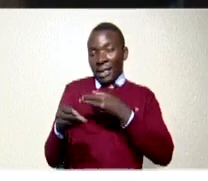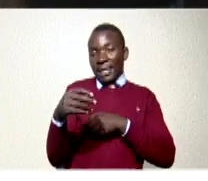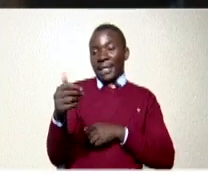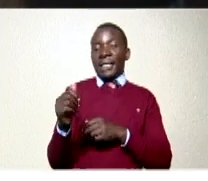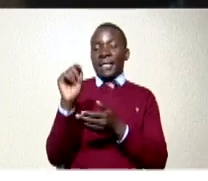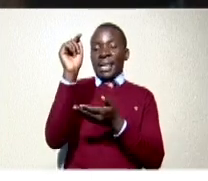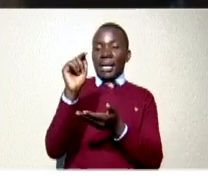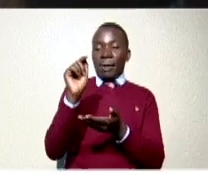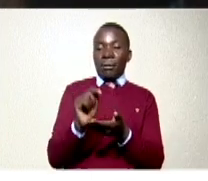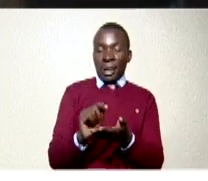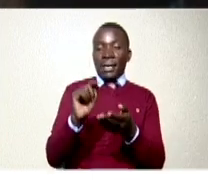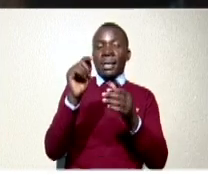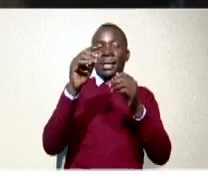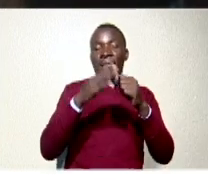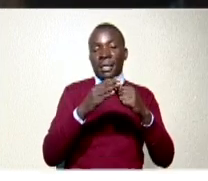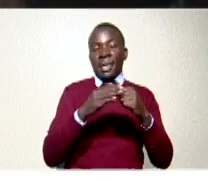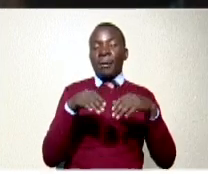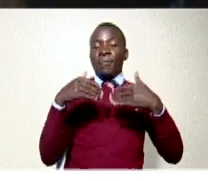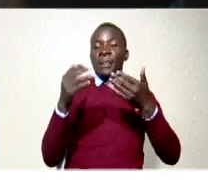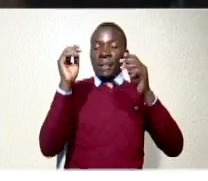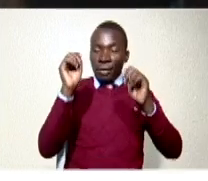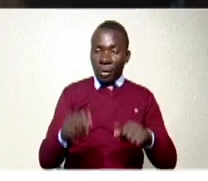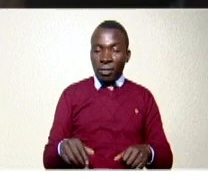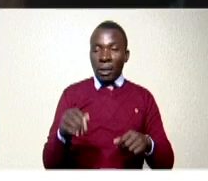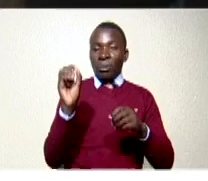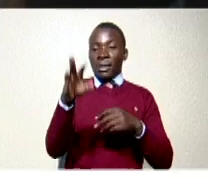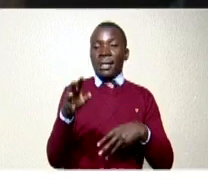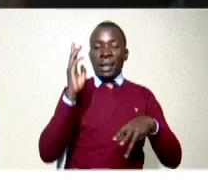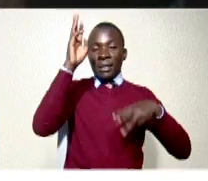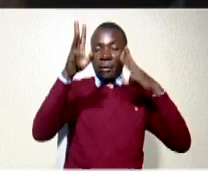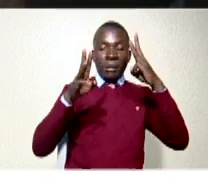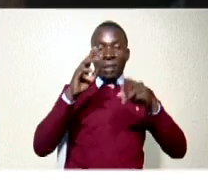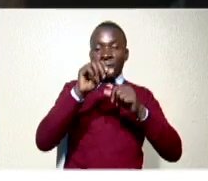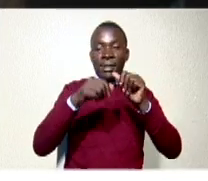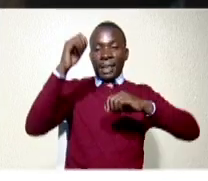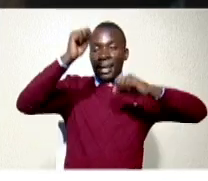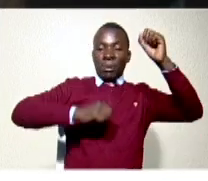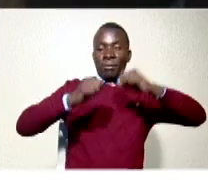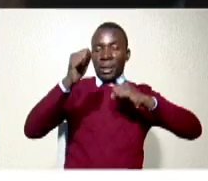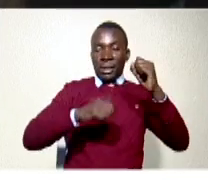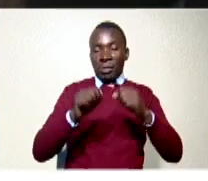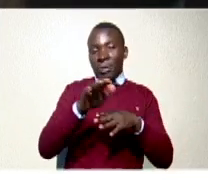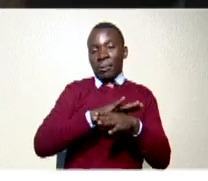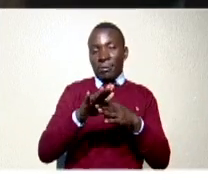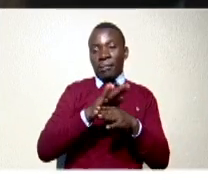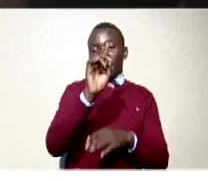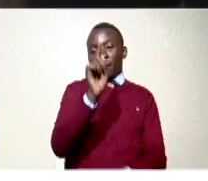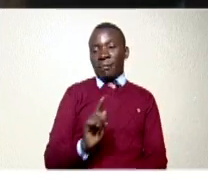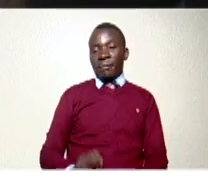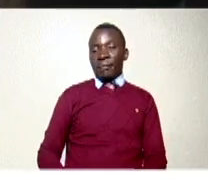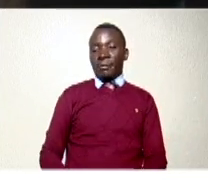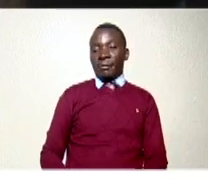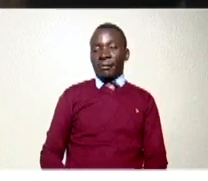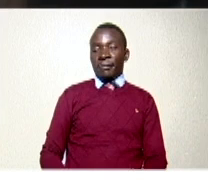zagabanuka nta mpungenge byatera no kubijyanye no kwihiganwa mu bucuruzi oya nta kibazo